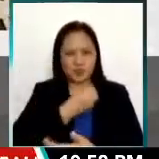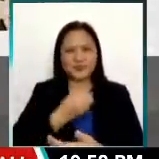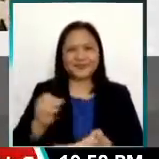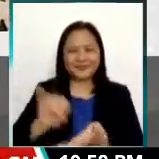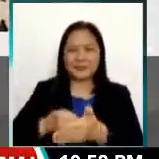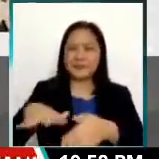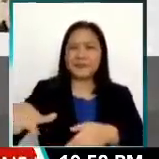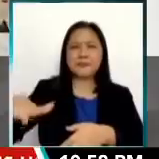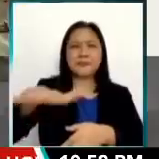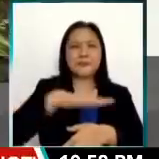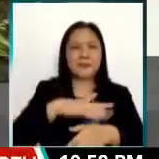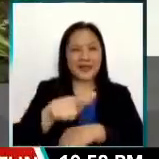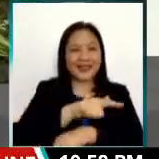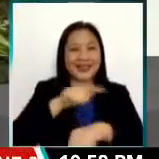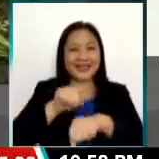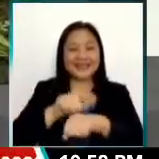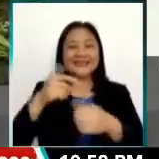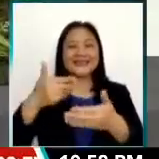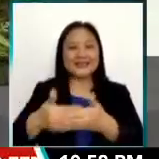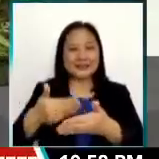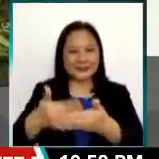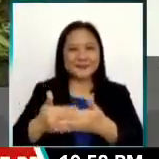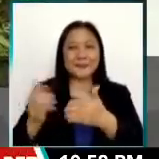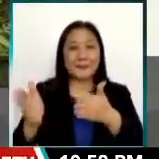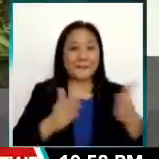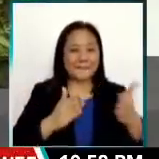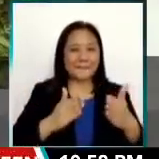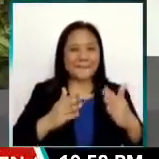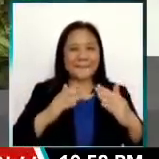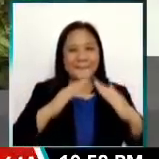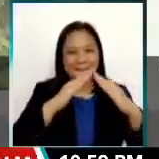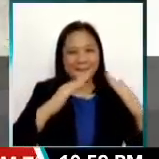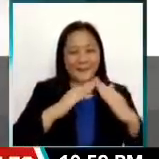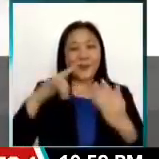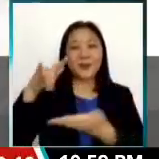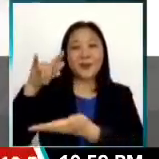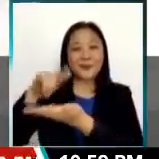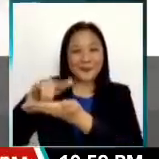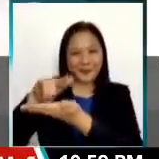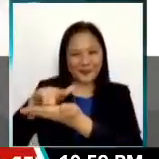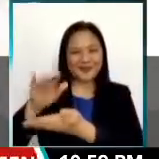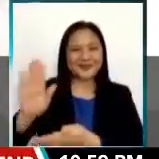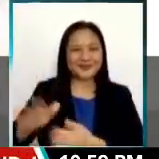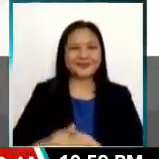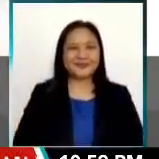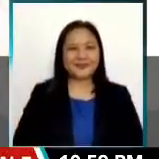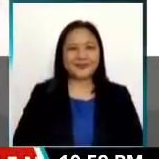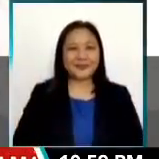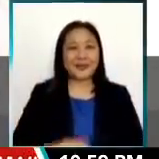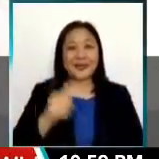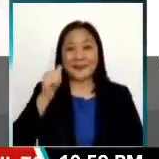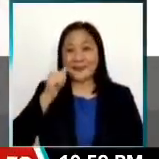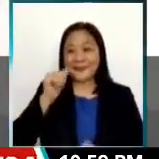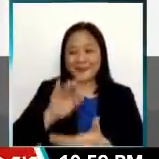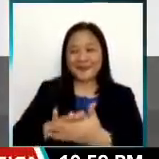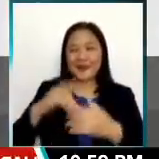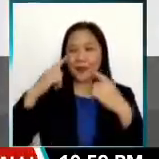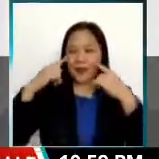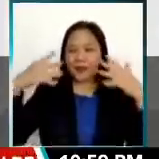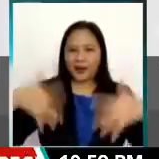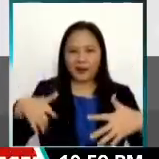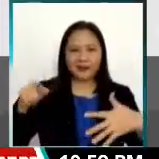na malapit pa sa pinaplanong itayong airport doon. Siyempre, nagulat si Danica sa ginawa ng